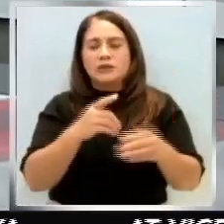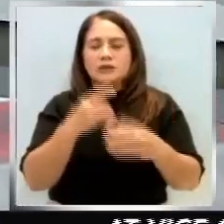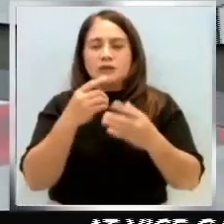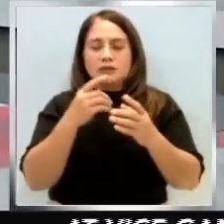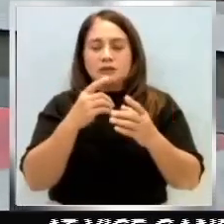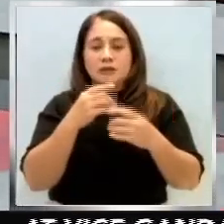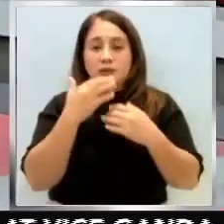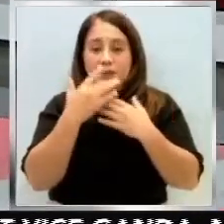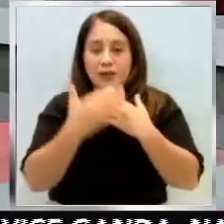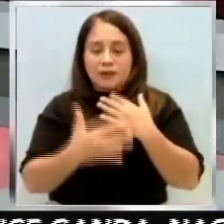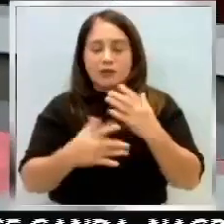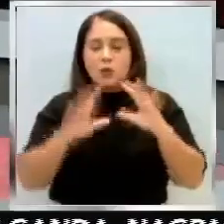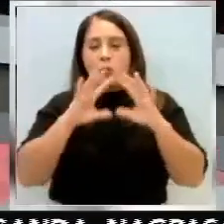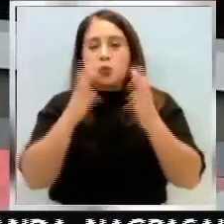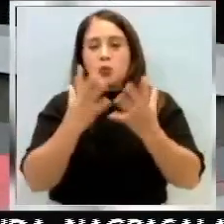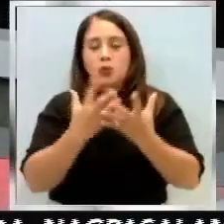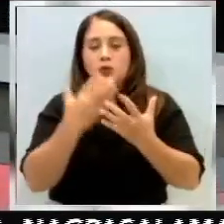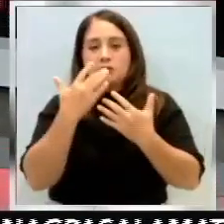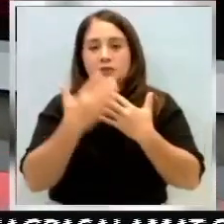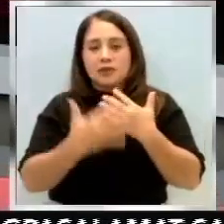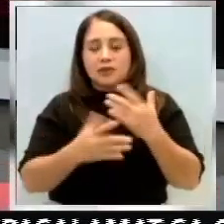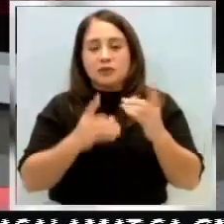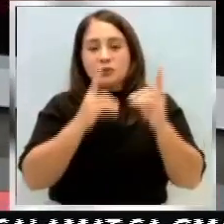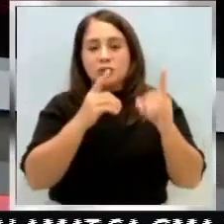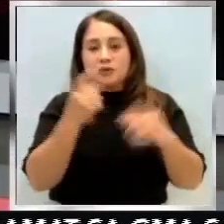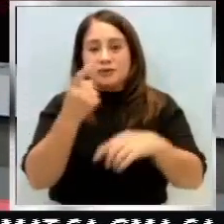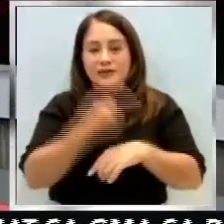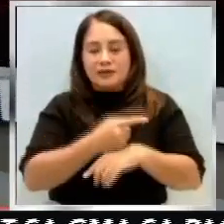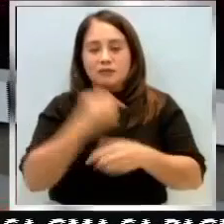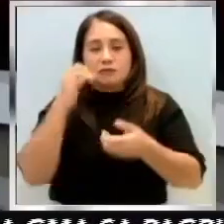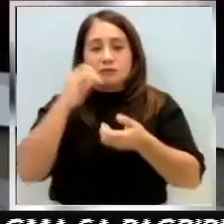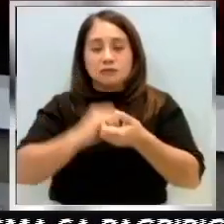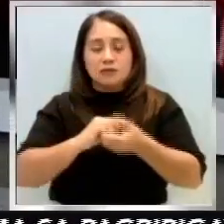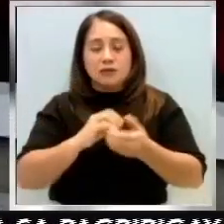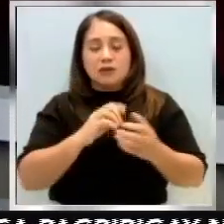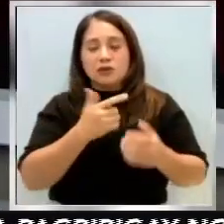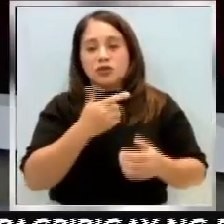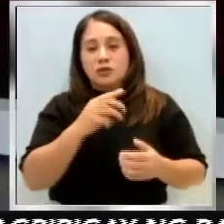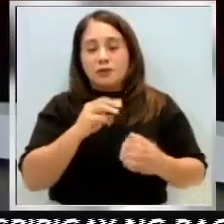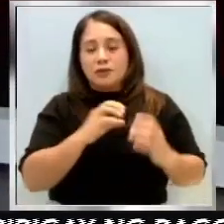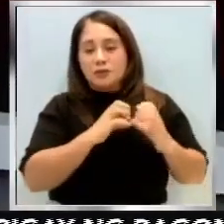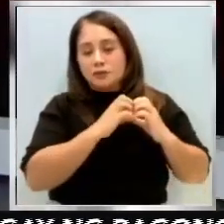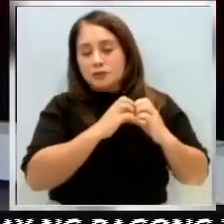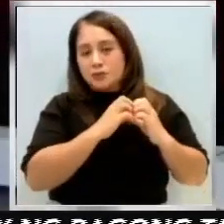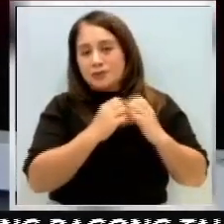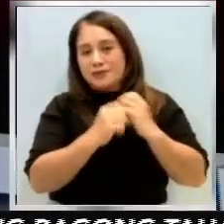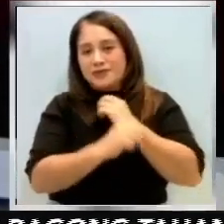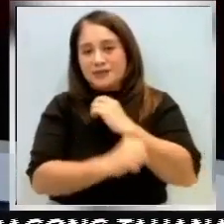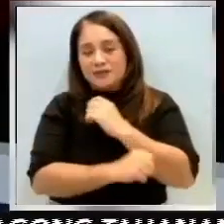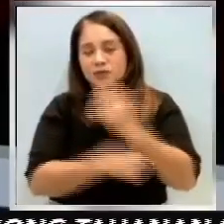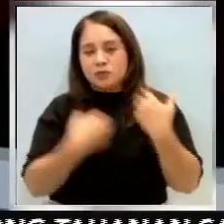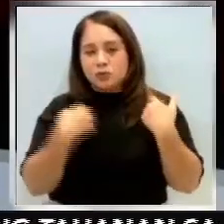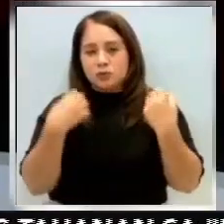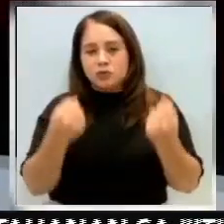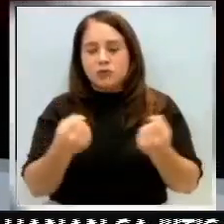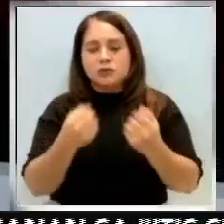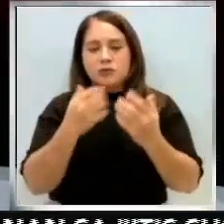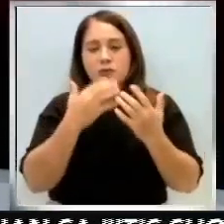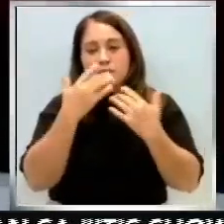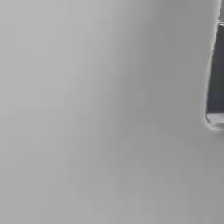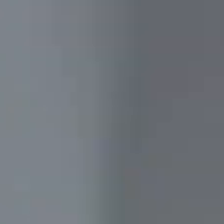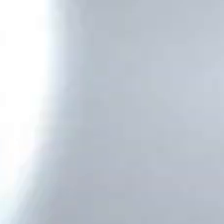Blood Donor Day, may mga katuwang ang GMA Kapuso Foundation sa pagpapalakas muli ng blood donation.